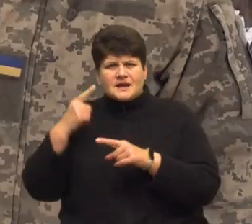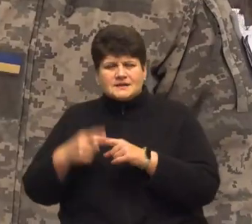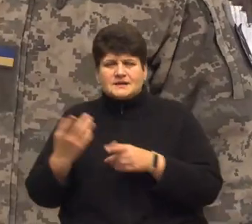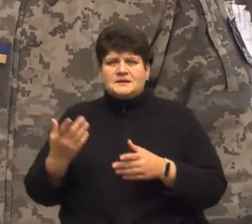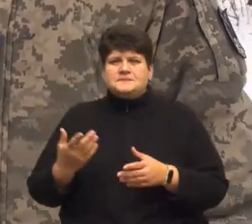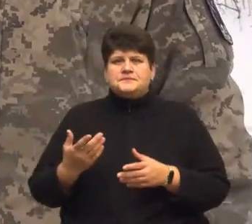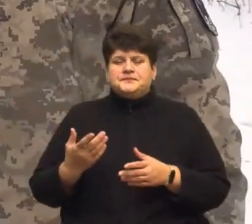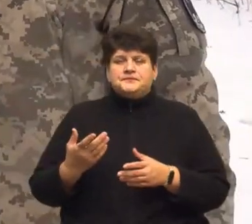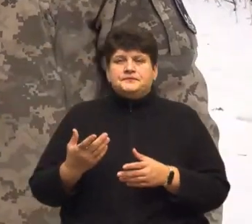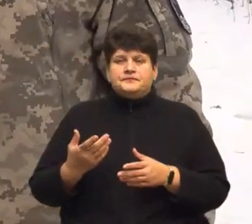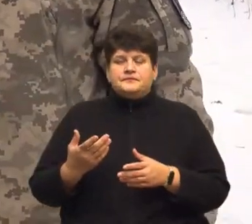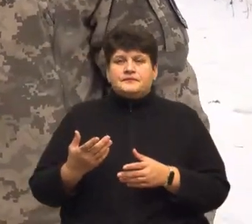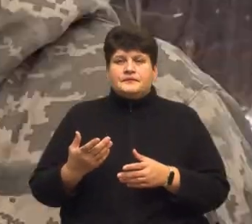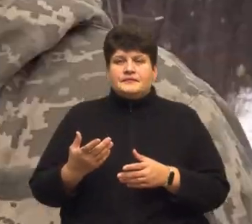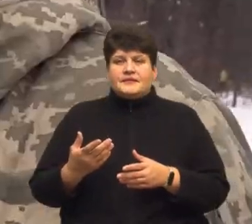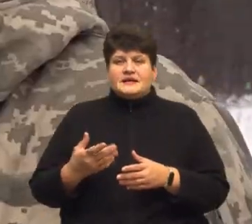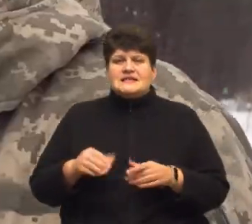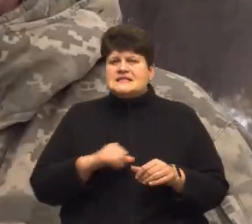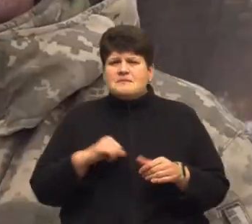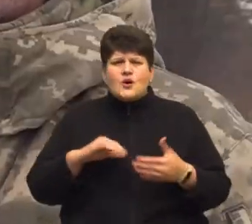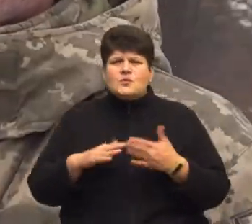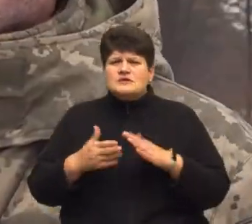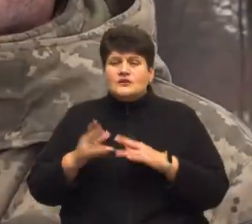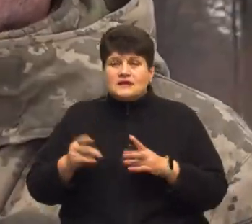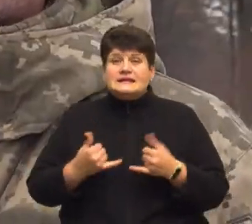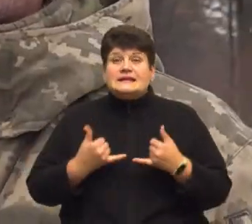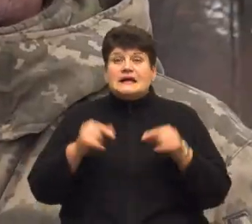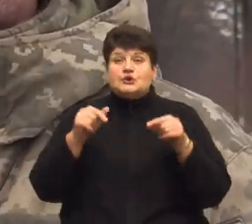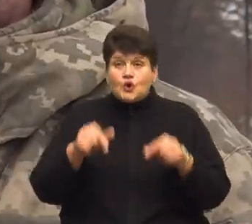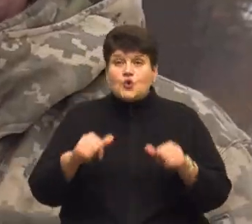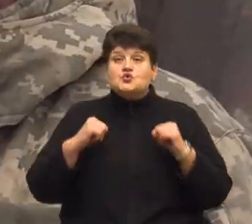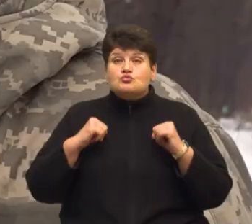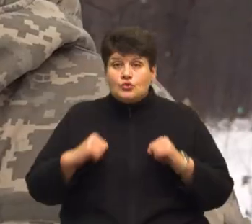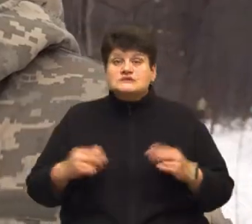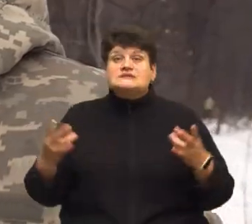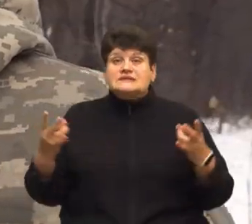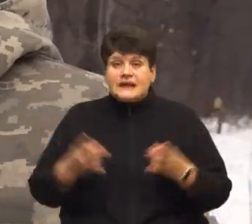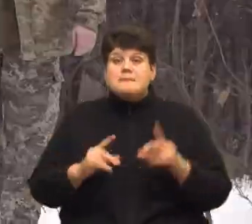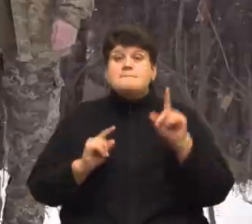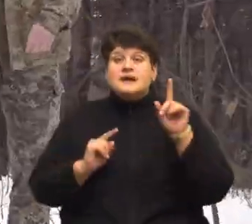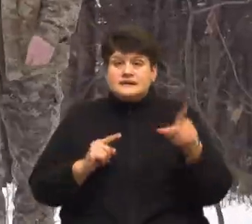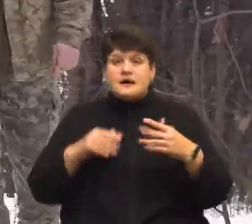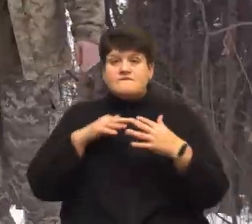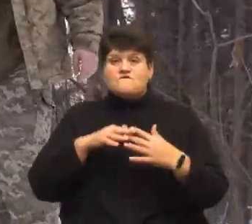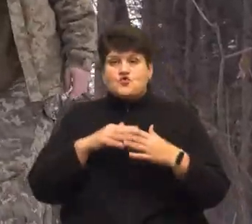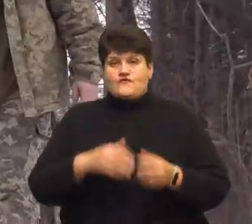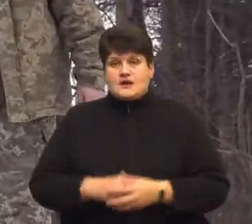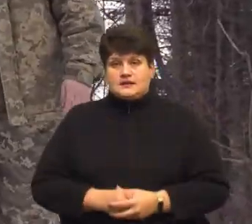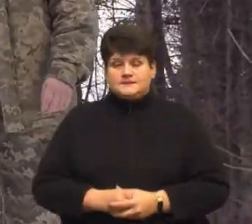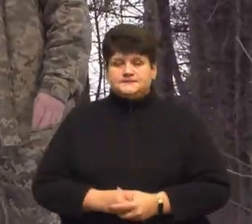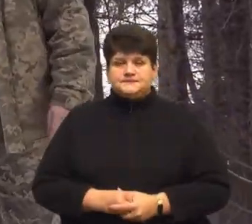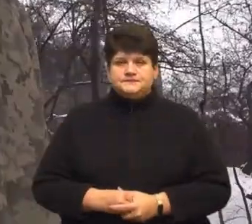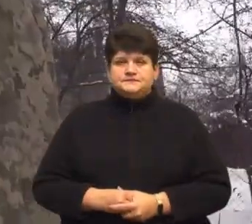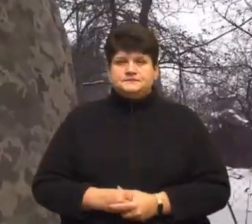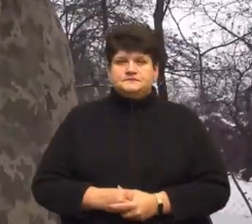брати кажуть сама обстановка заради того спокою варто кажуть там і воювати любов гадомська Андрій